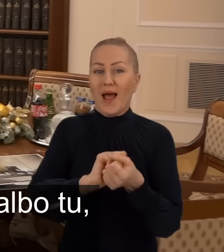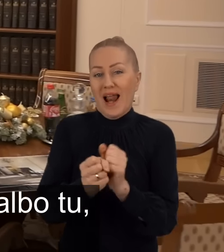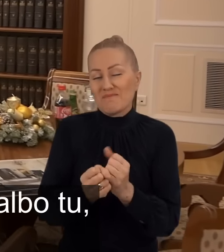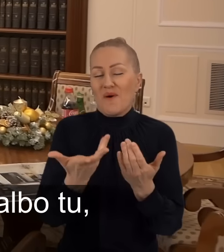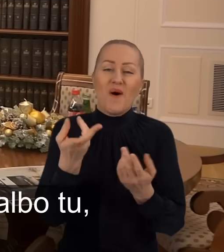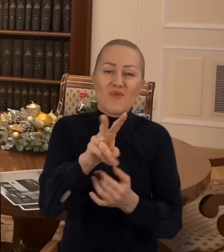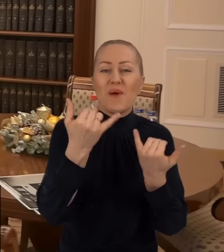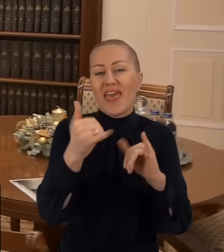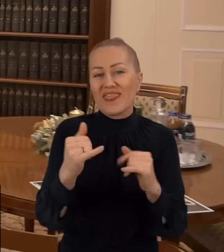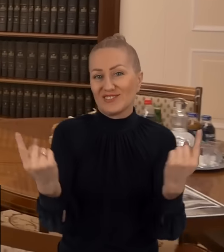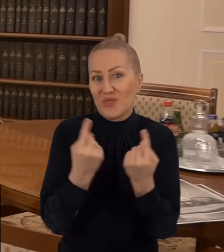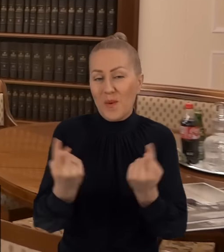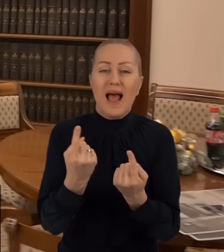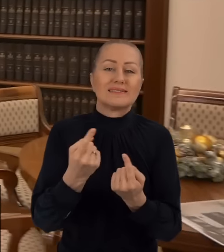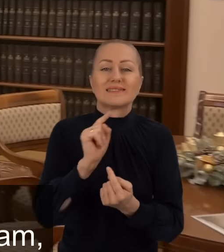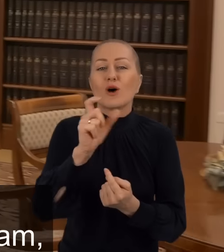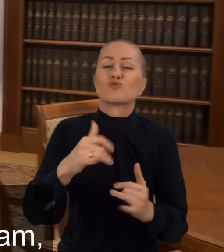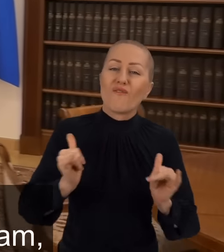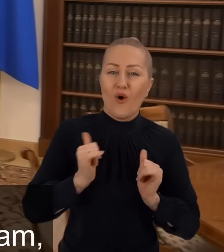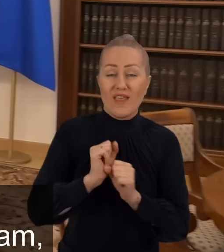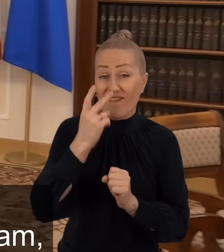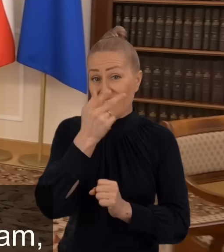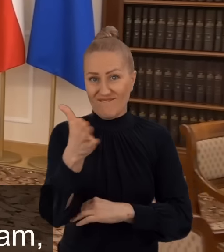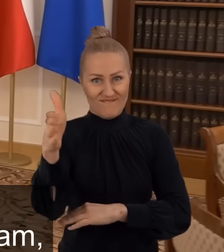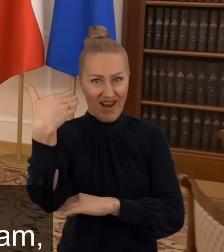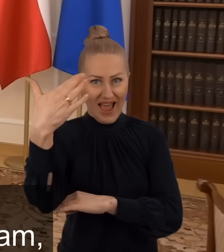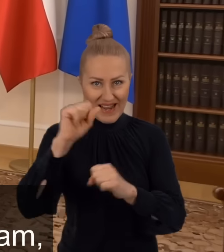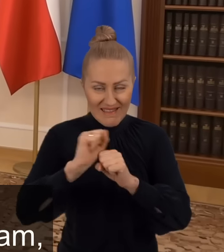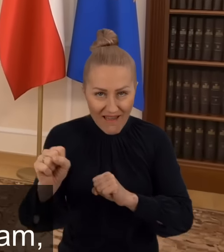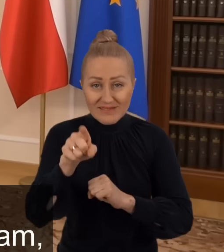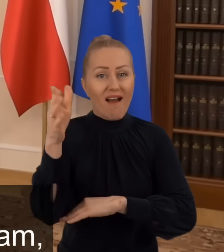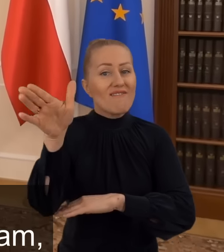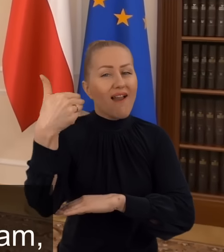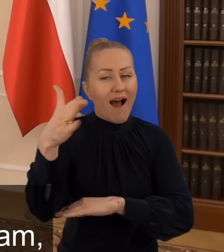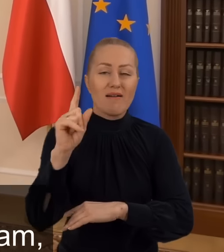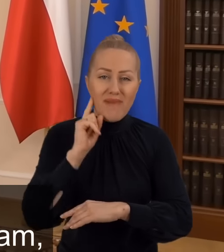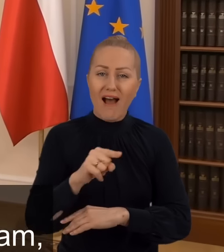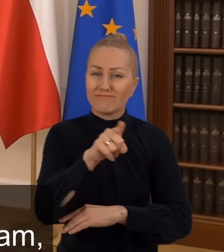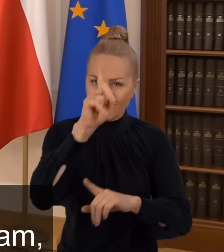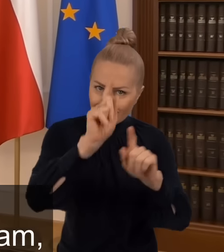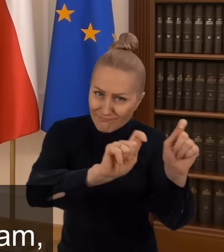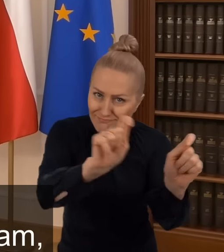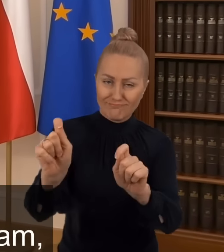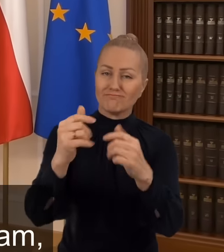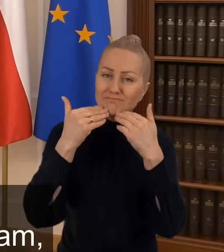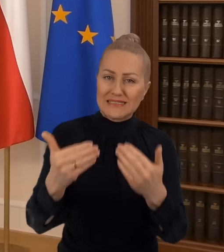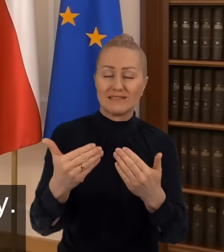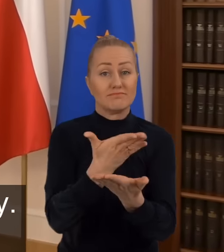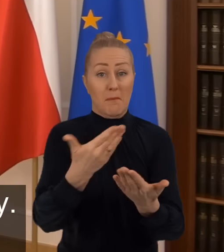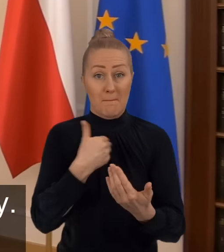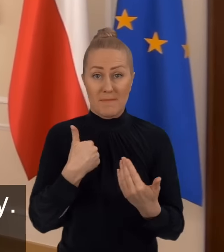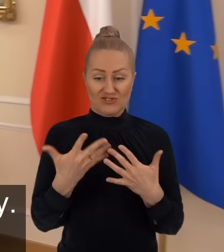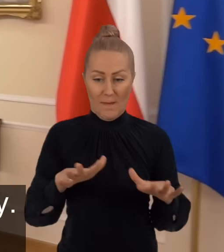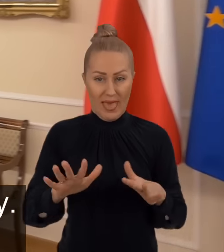albo jeszcze w jakichś innych okolicznościach, w których jest nam wygodnie. Tu są flagi służące do tego, żeby oczywiście przypominać nam,